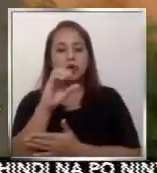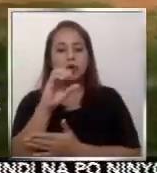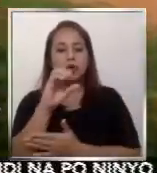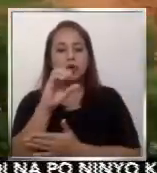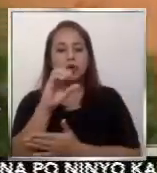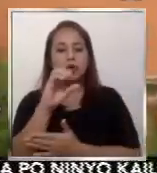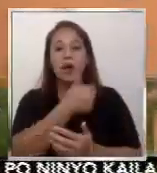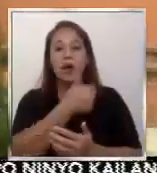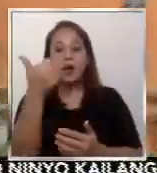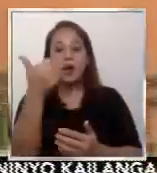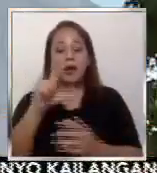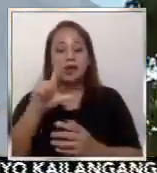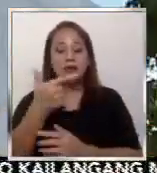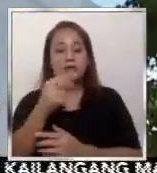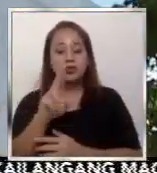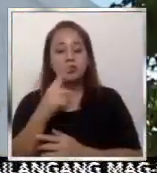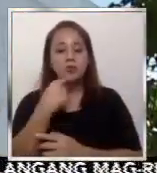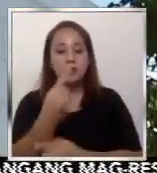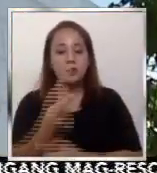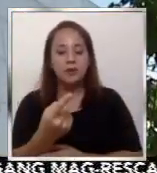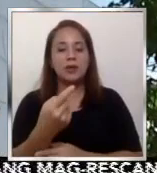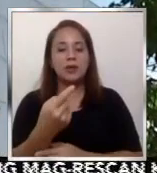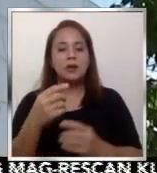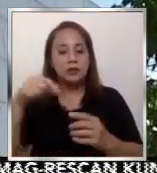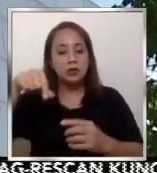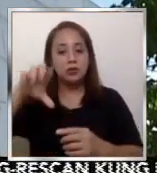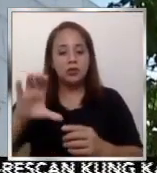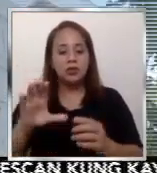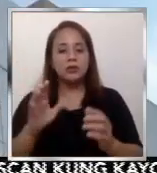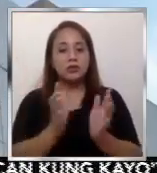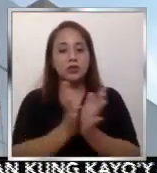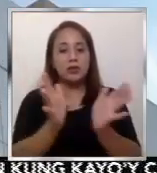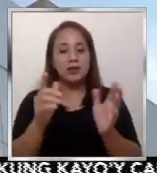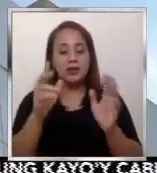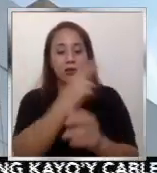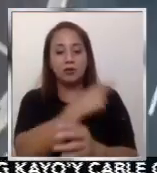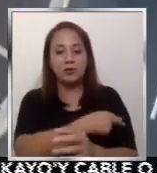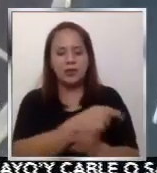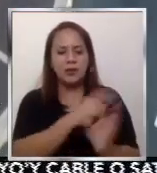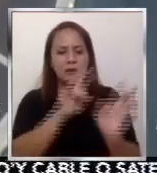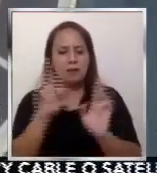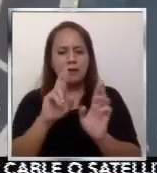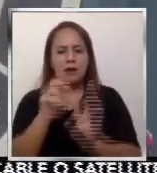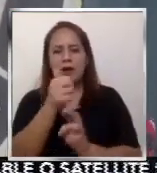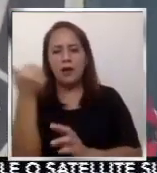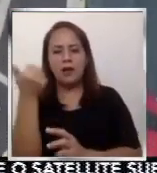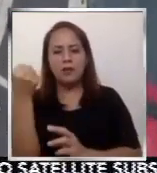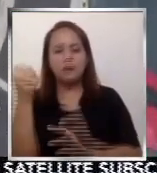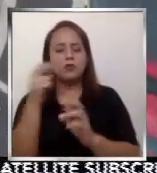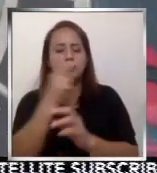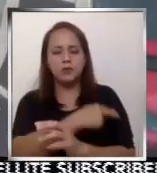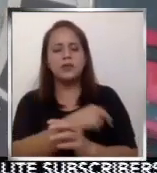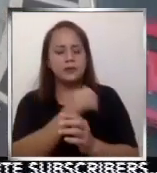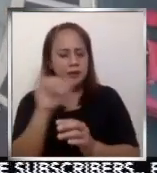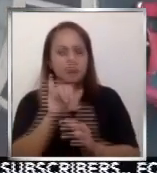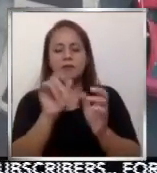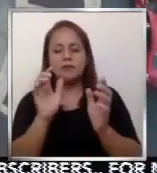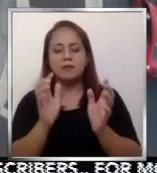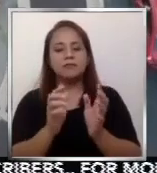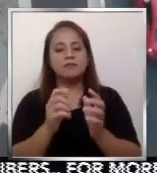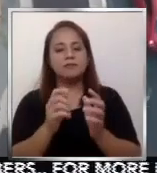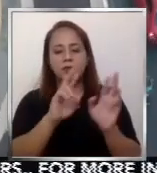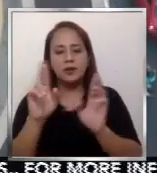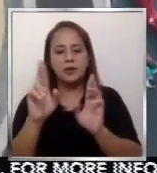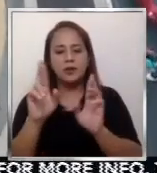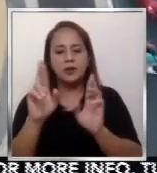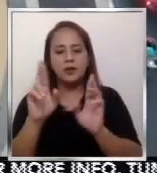ang Quezon City General Hospital at Rosario Maclang Bautista General Hospital. Habang nananalasa ang COVID-19 pandemic, may iba